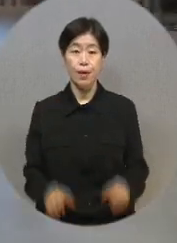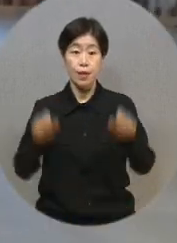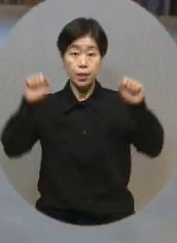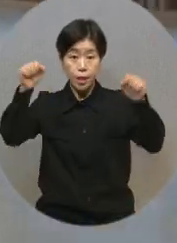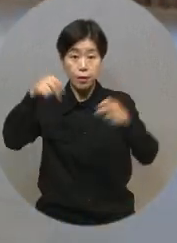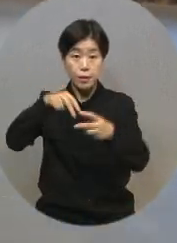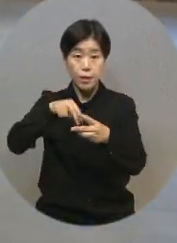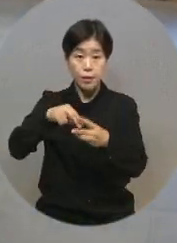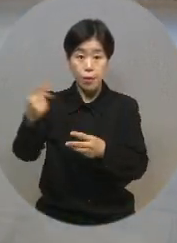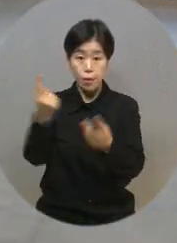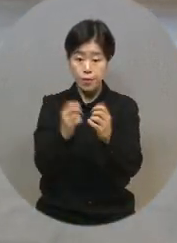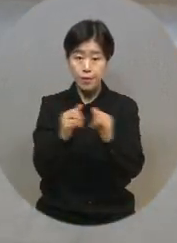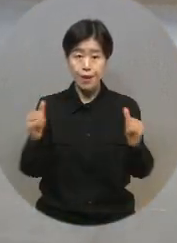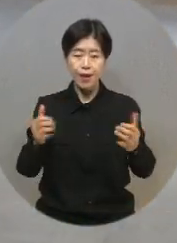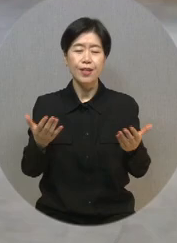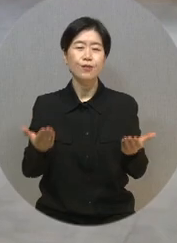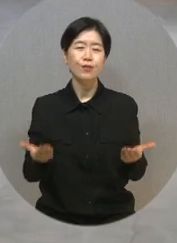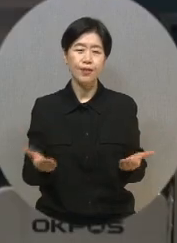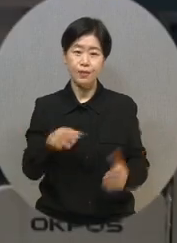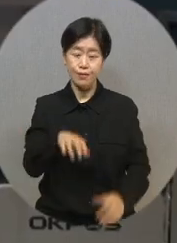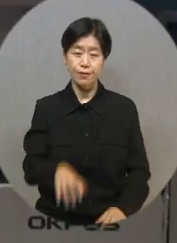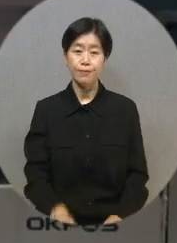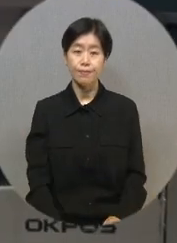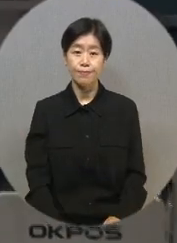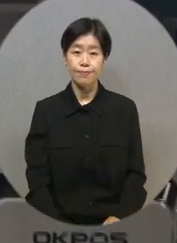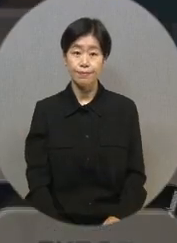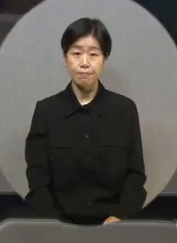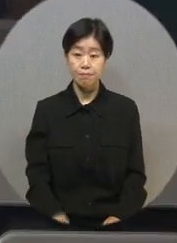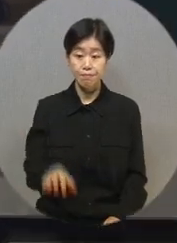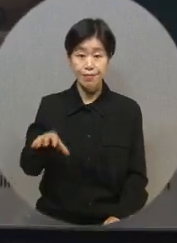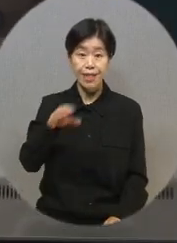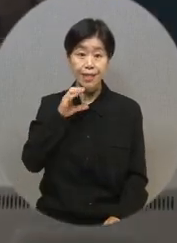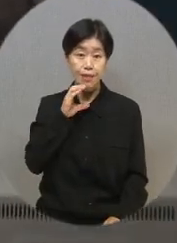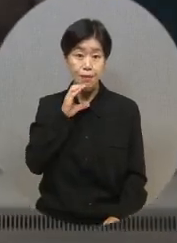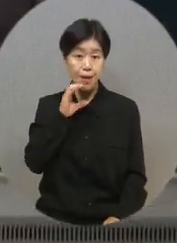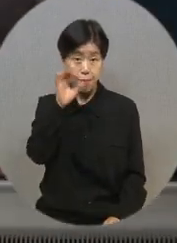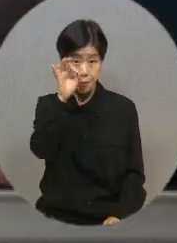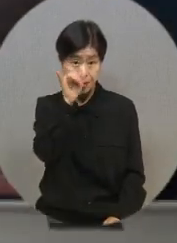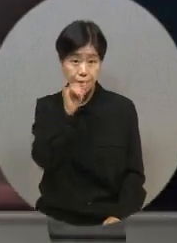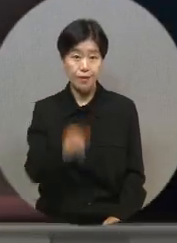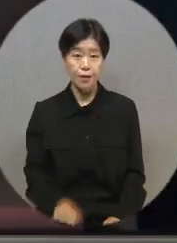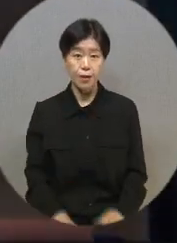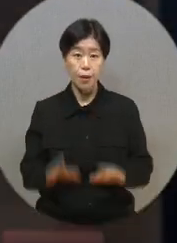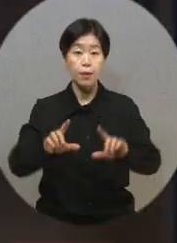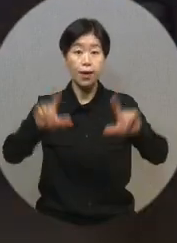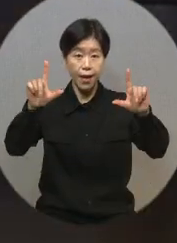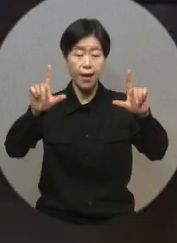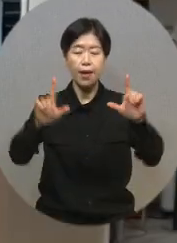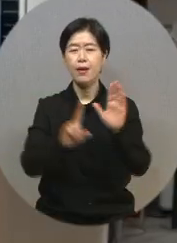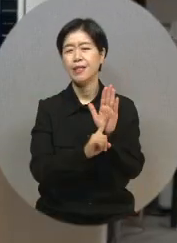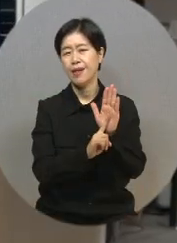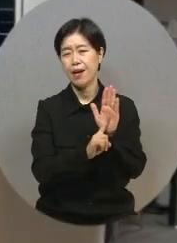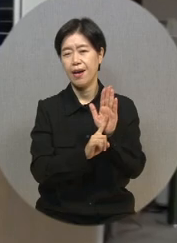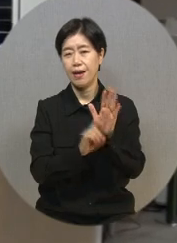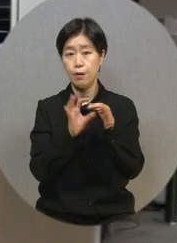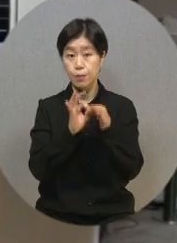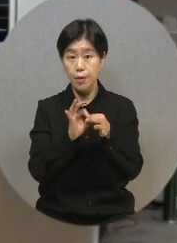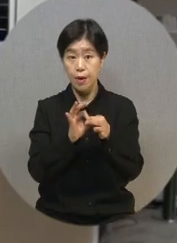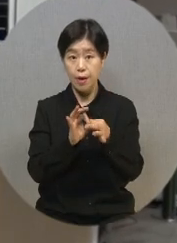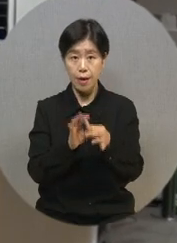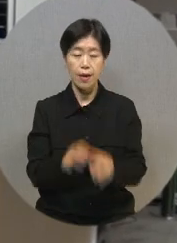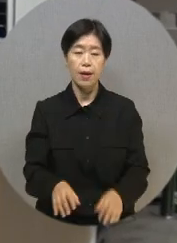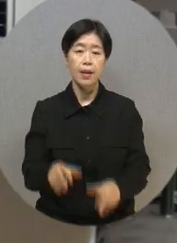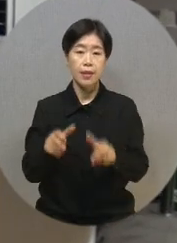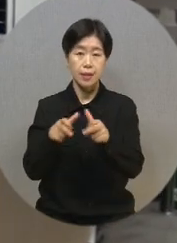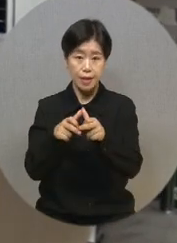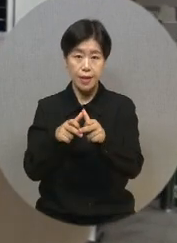체육센터를 이용하는 시민들의 쉼의 공간입니다. 작은 카페가 보입니다. 올해 초 공개 입찰을 통해 동두천시